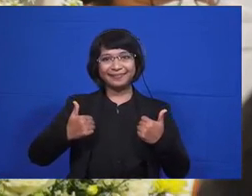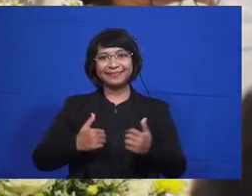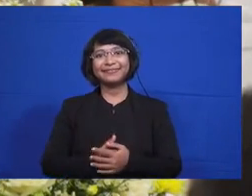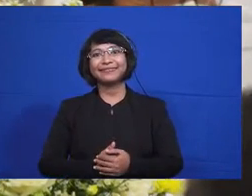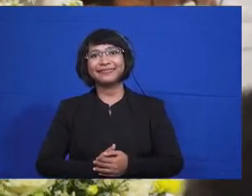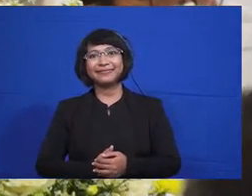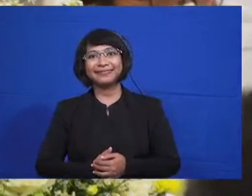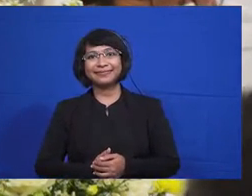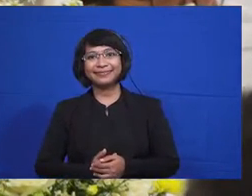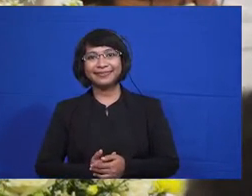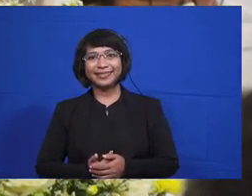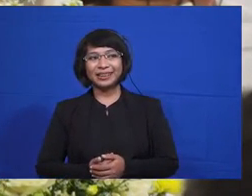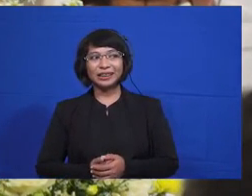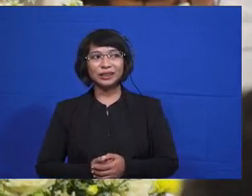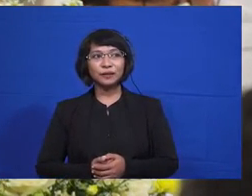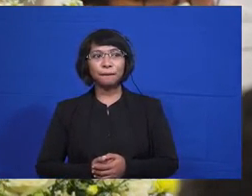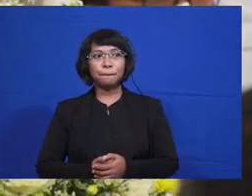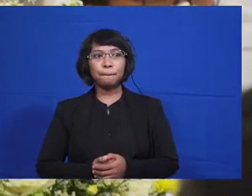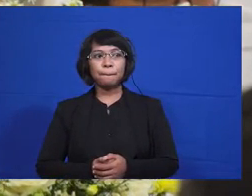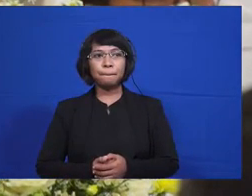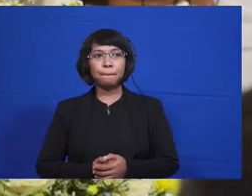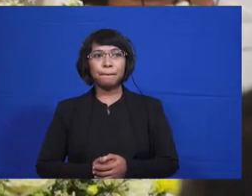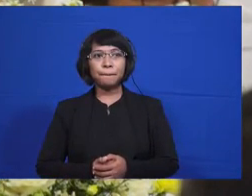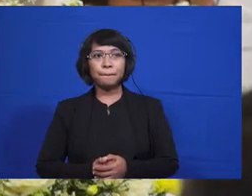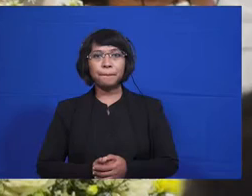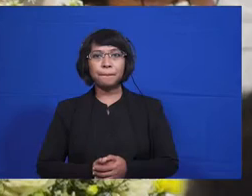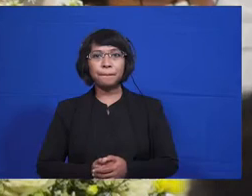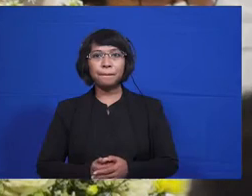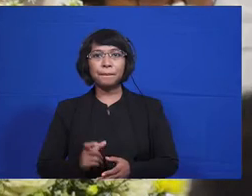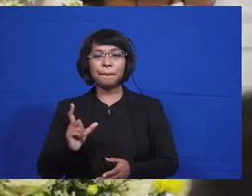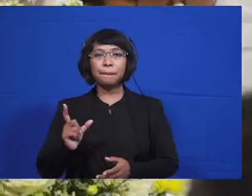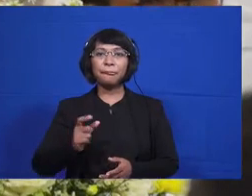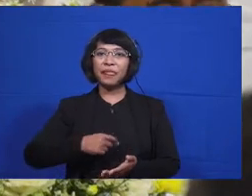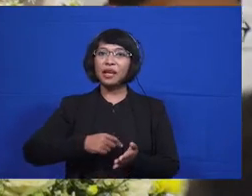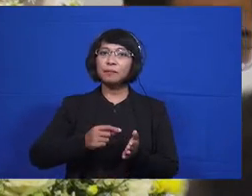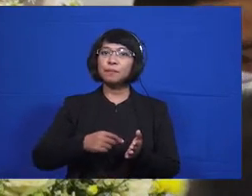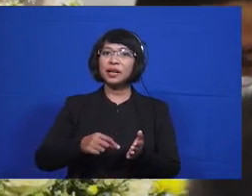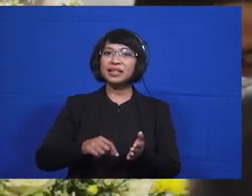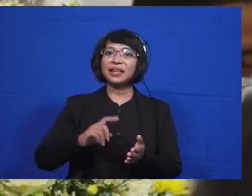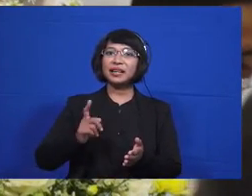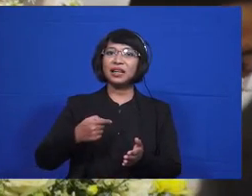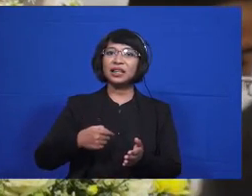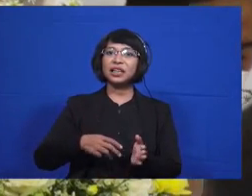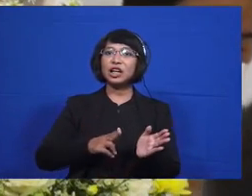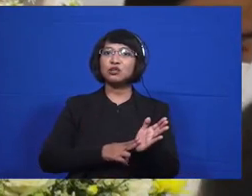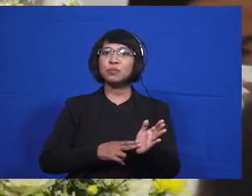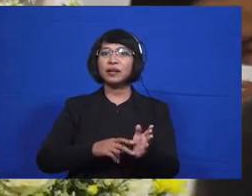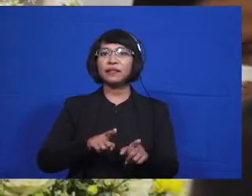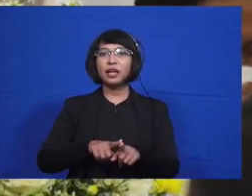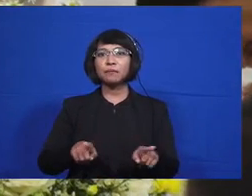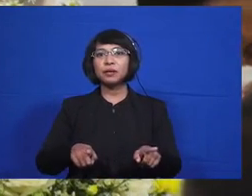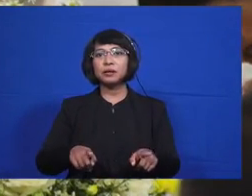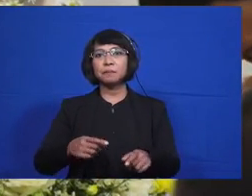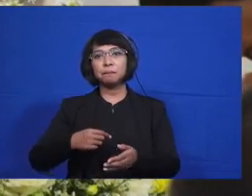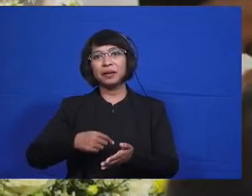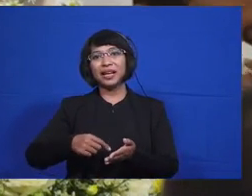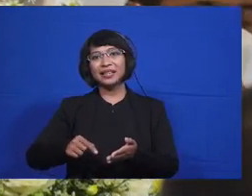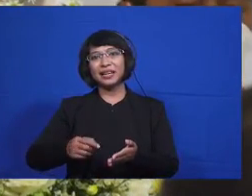mereka terima selama 4 bulan untuk belajar bersama dari narasumber namun juga belajar di antara mereka